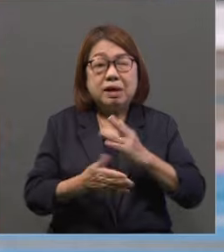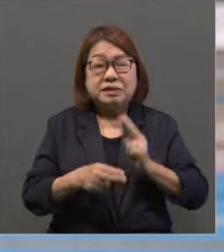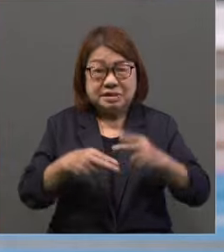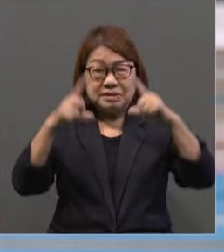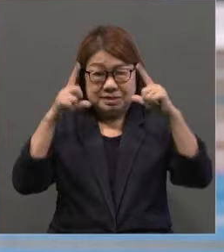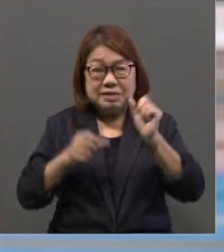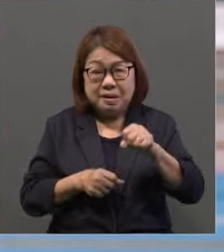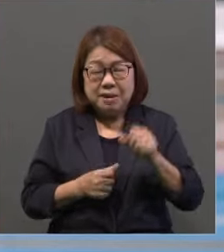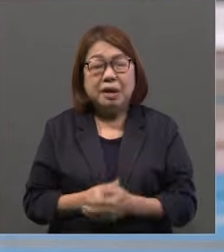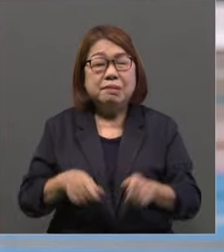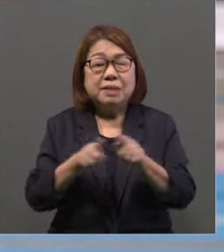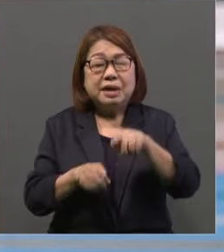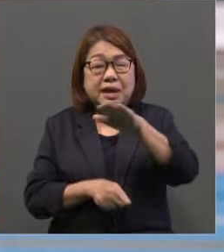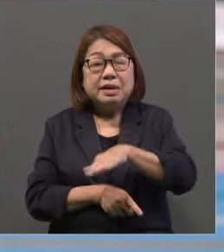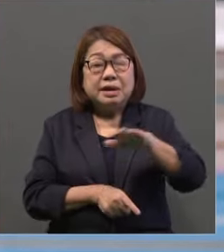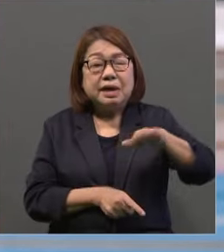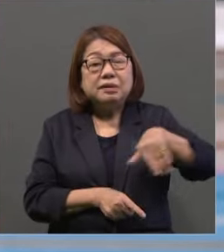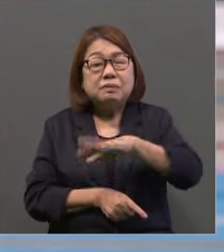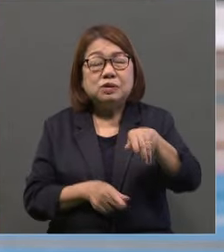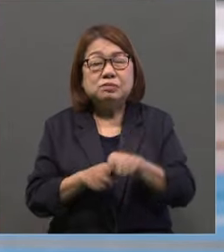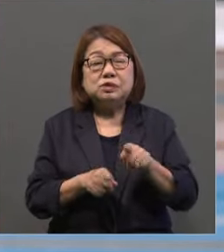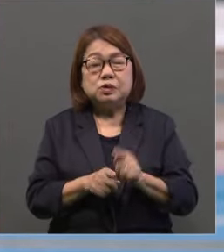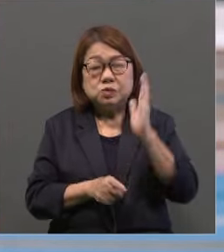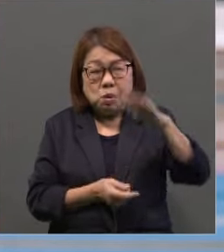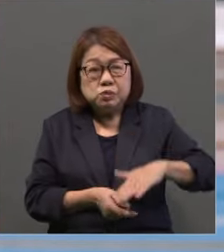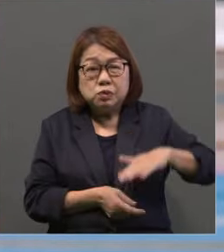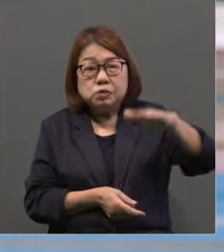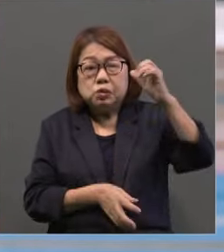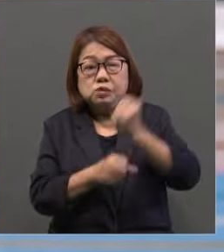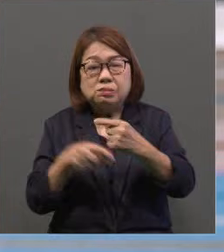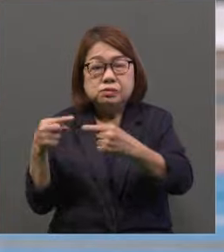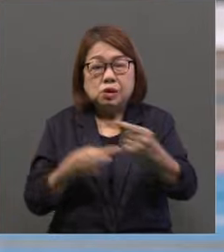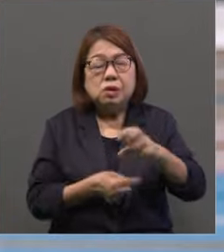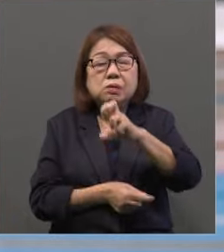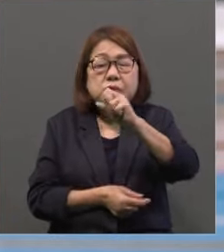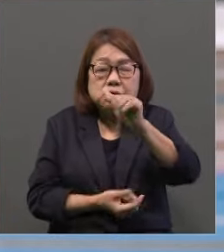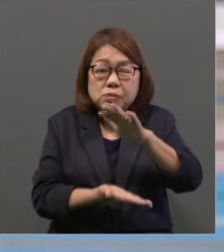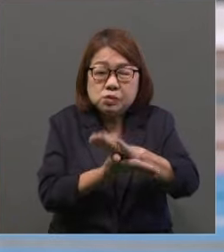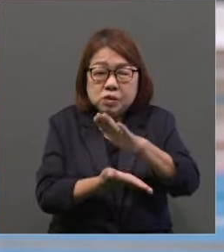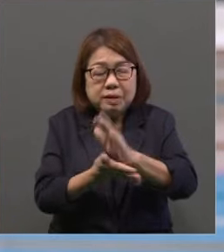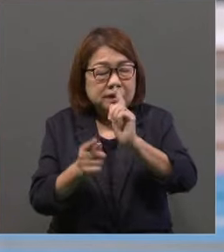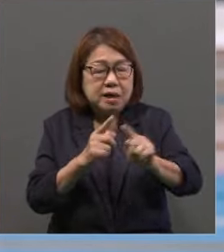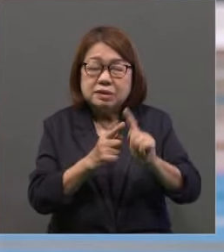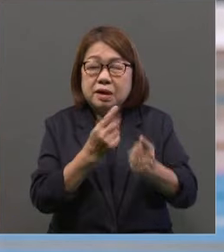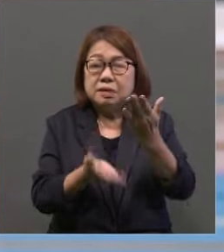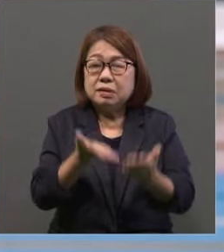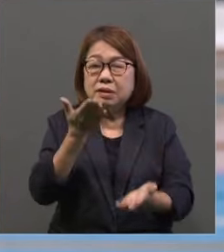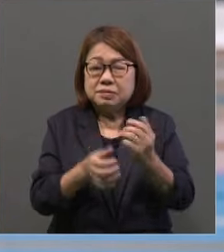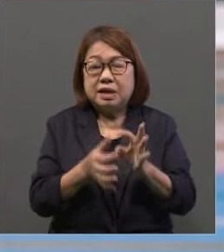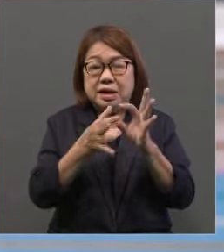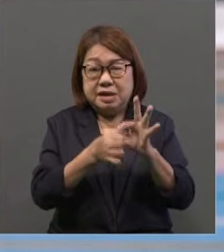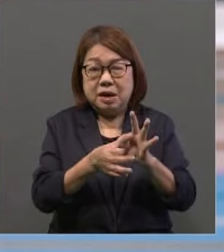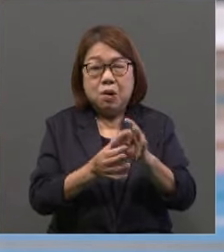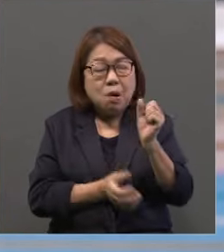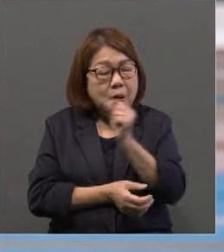ก็เขาไปต่อยอดได้อะเขาไปสอบเข้าบุญยวาดหรือโรงเรียนอื่นๆที่มัน